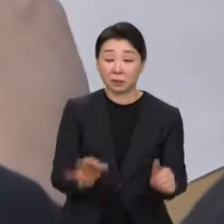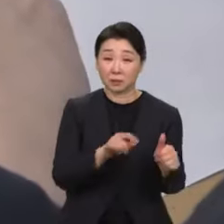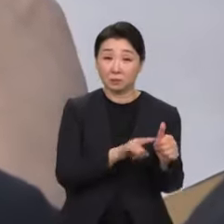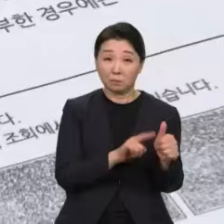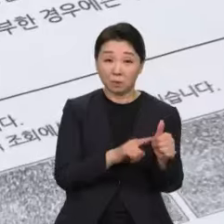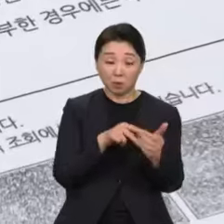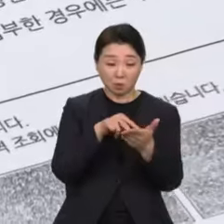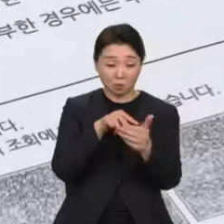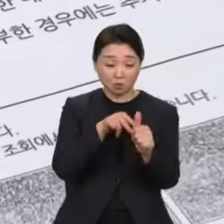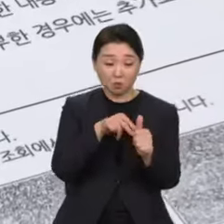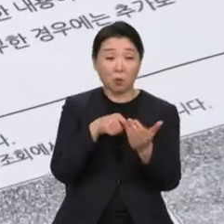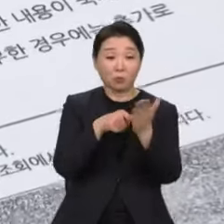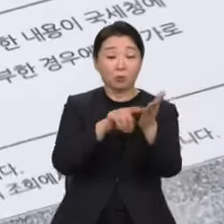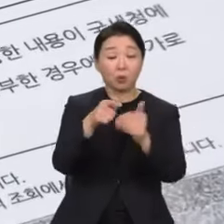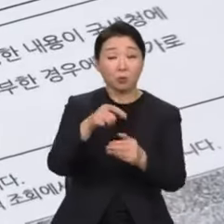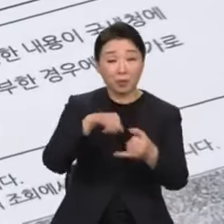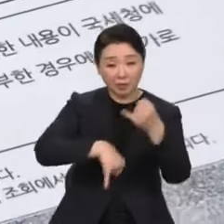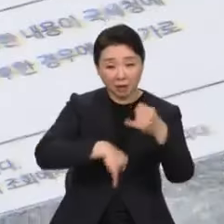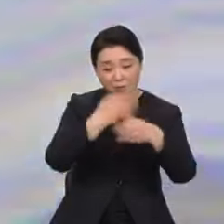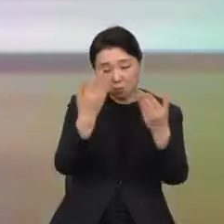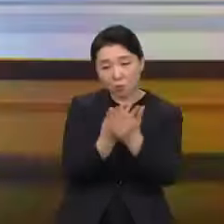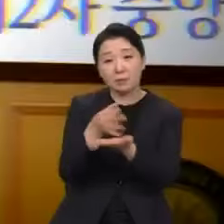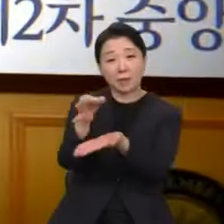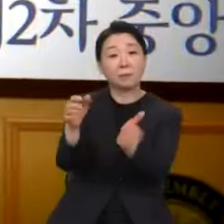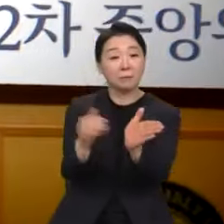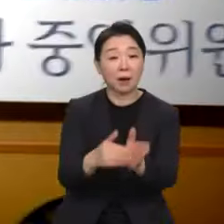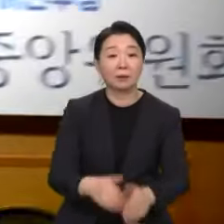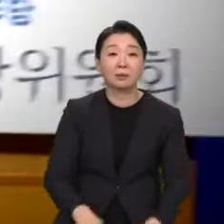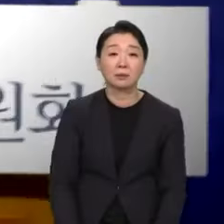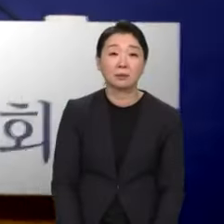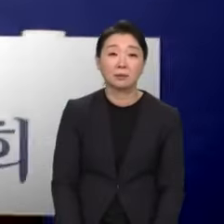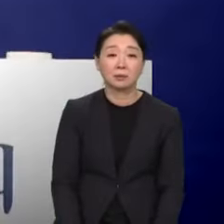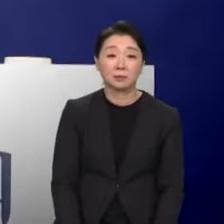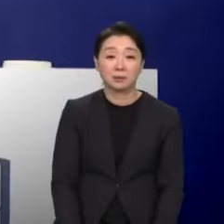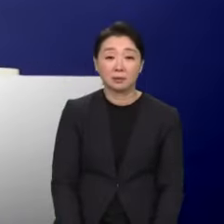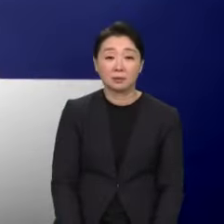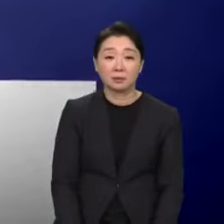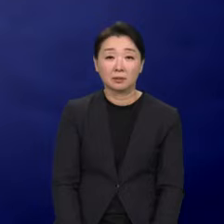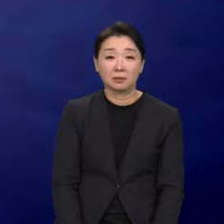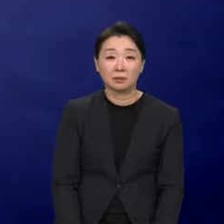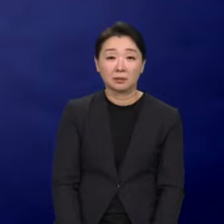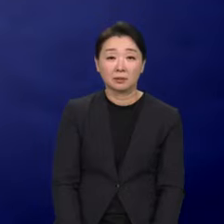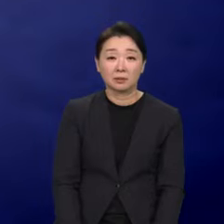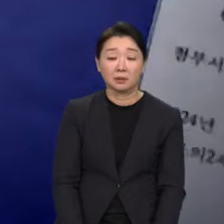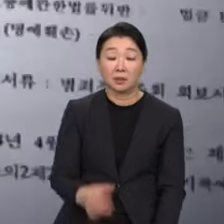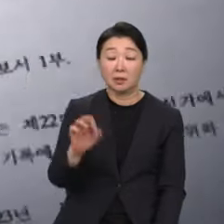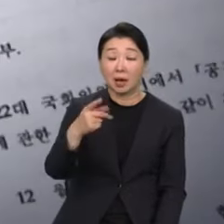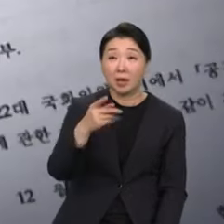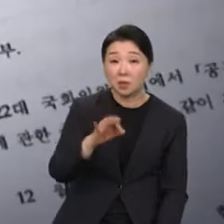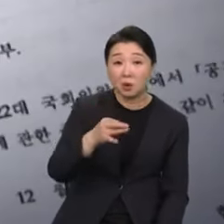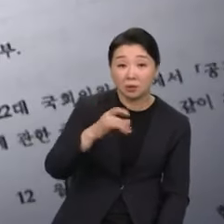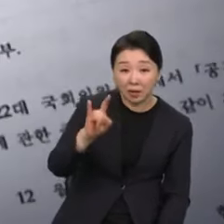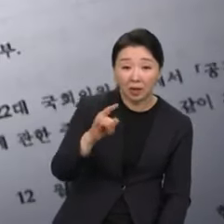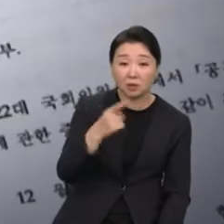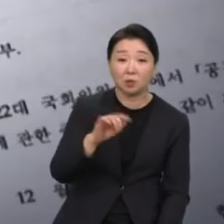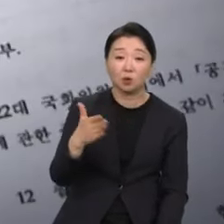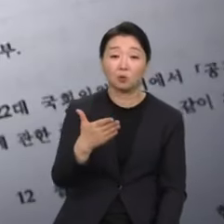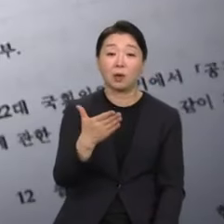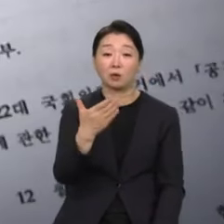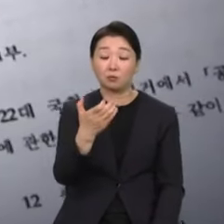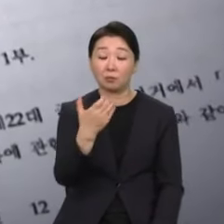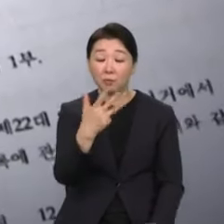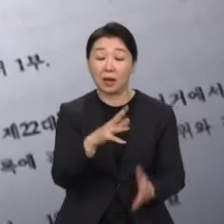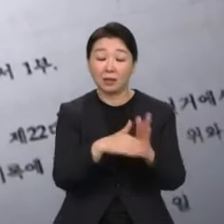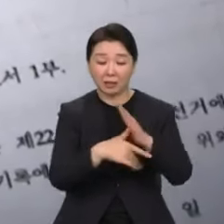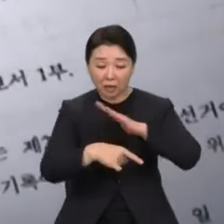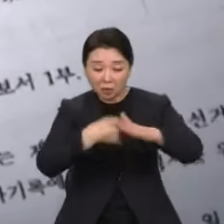이후 세금을 모두 납부했다고 했습니다. 경북 경주 한영태 후보는 1998년 절도죄로 벌금 100만